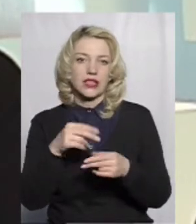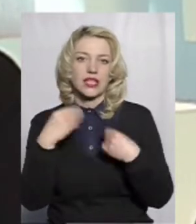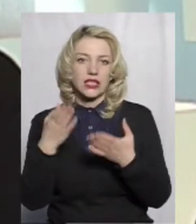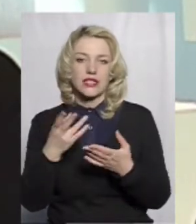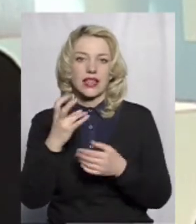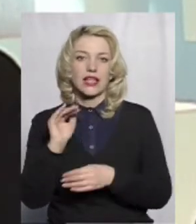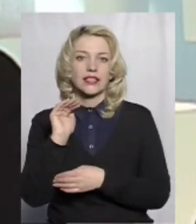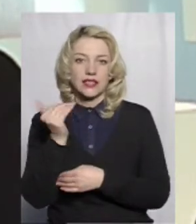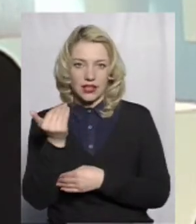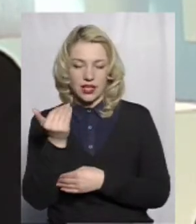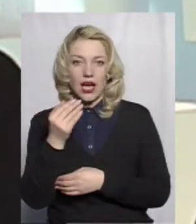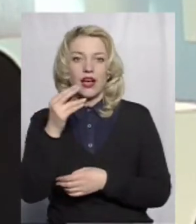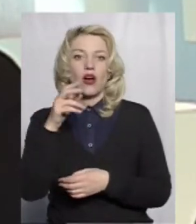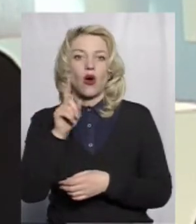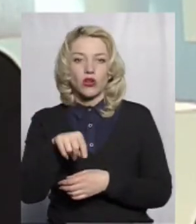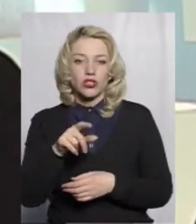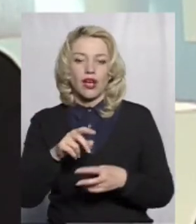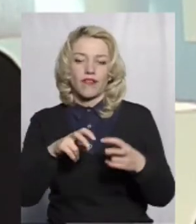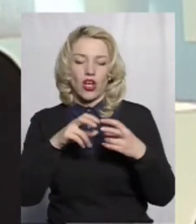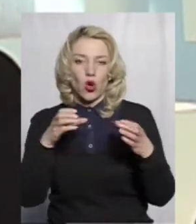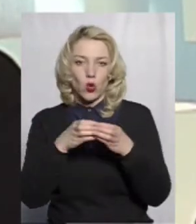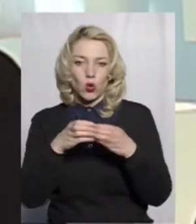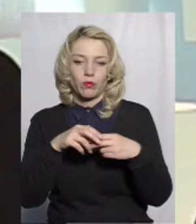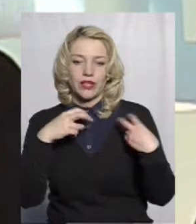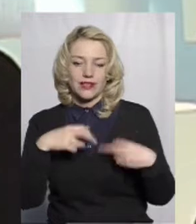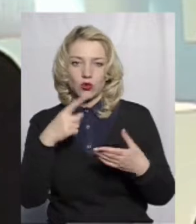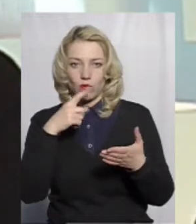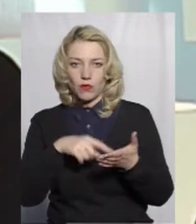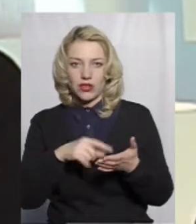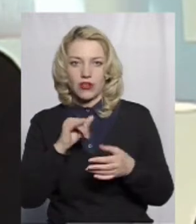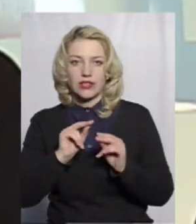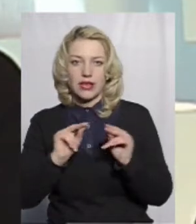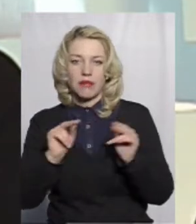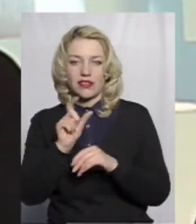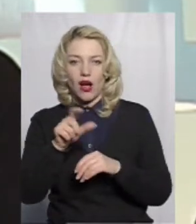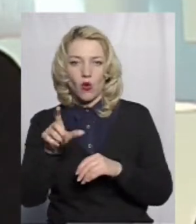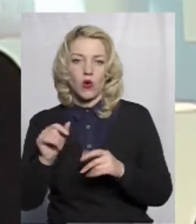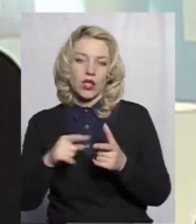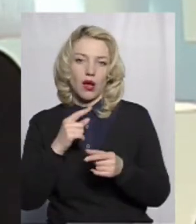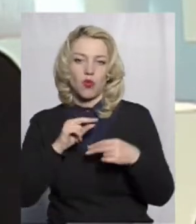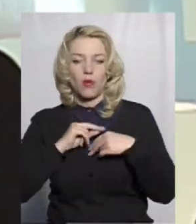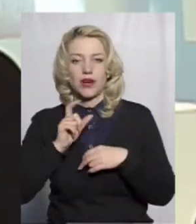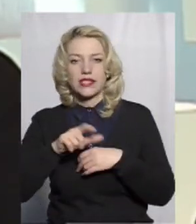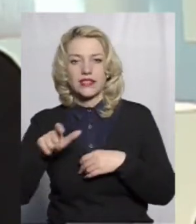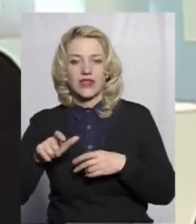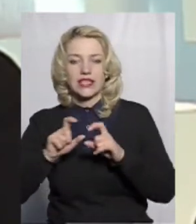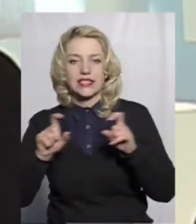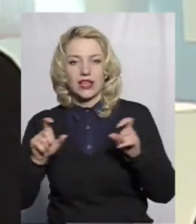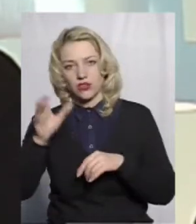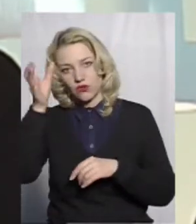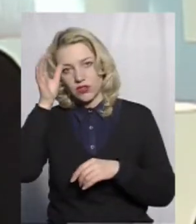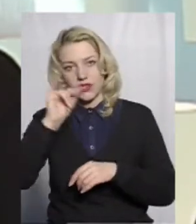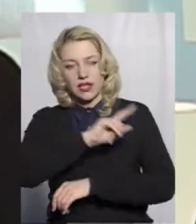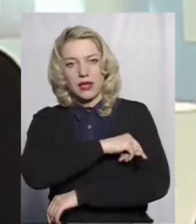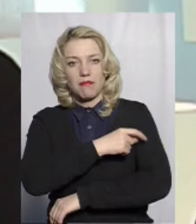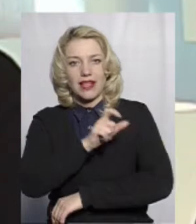на дітей. Хоча у групі ризику також перебувають власне і педагоги, або працівники закладів освіти, і